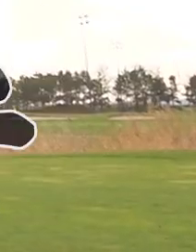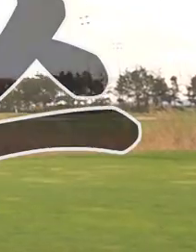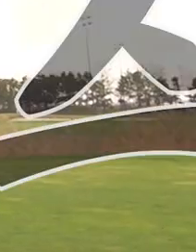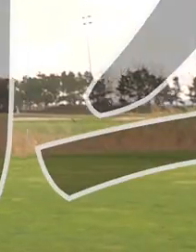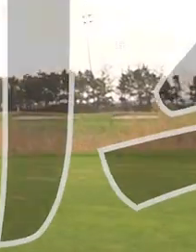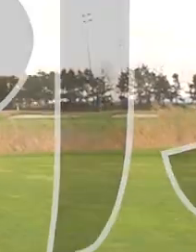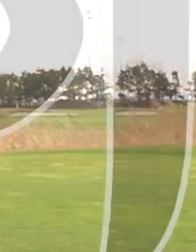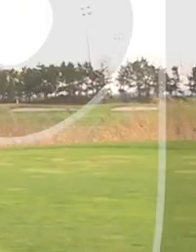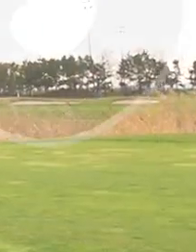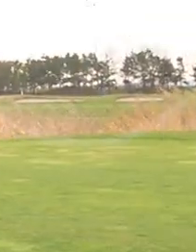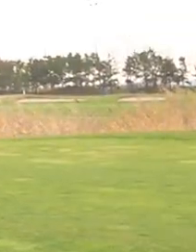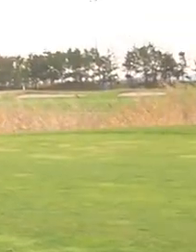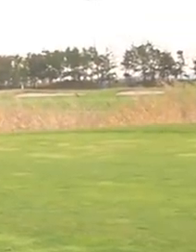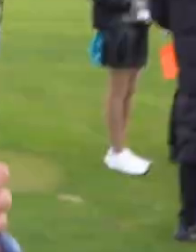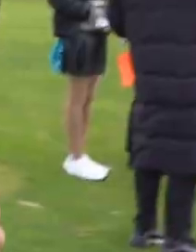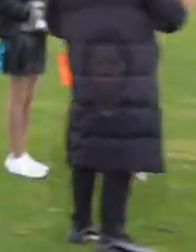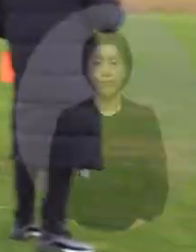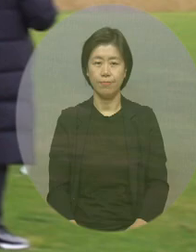나이스.